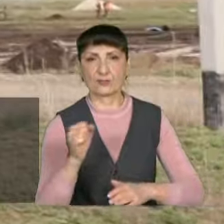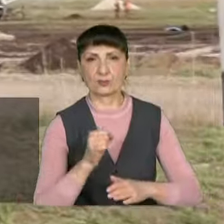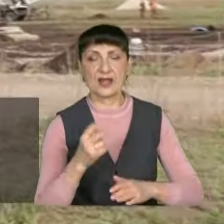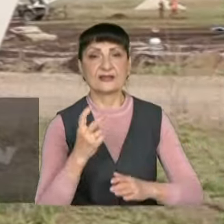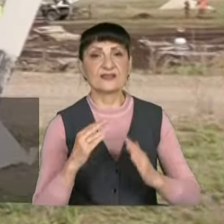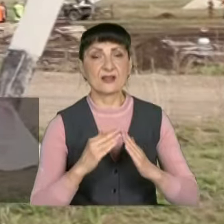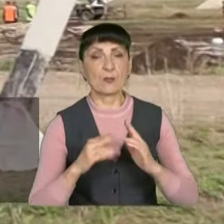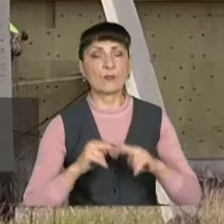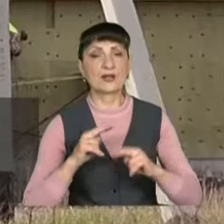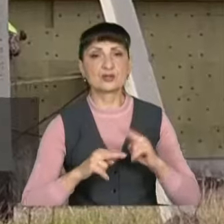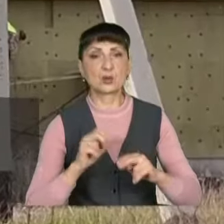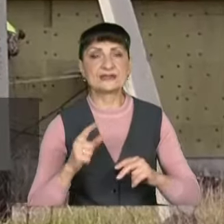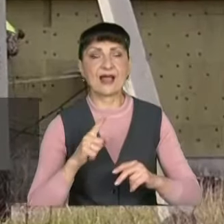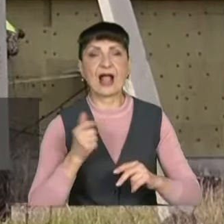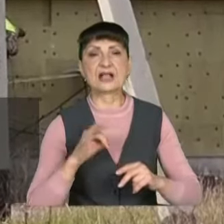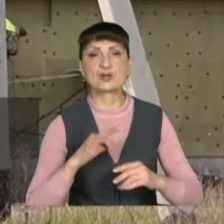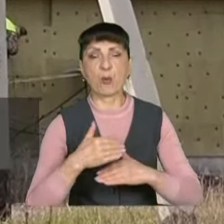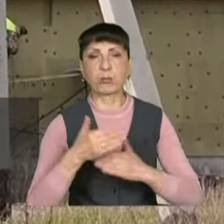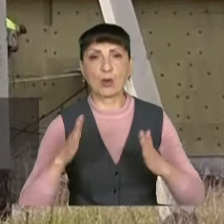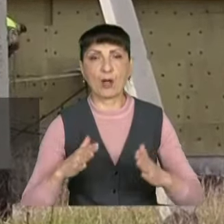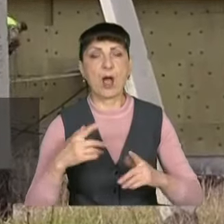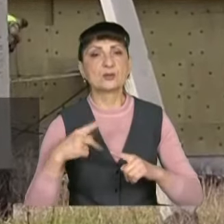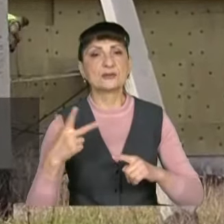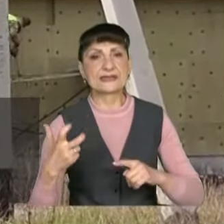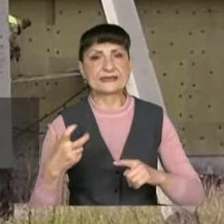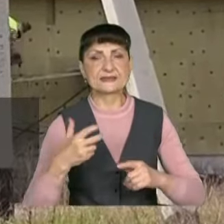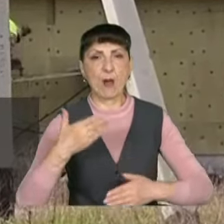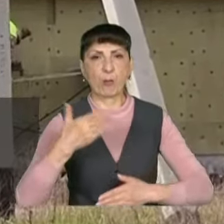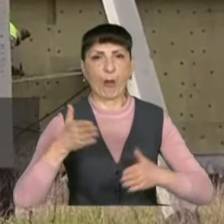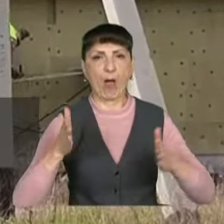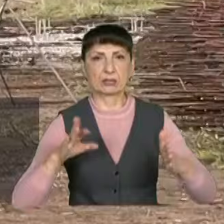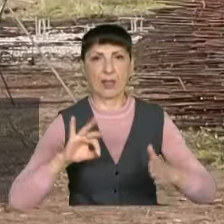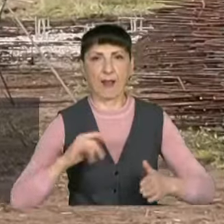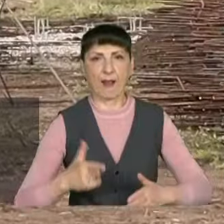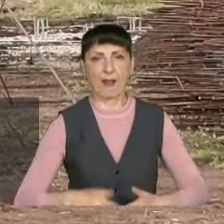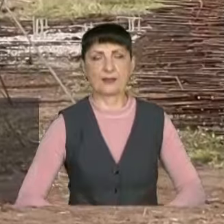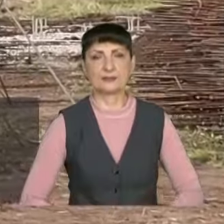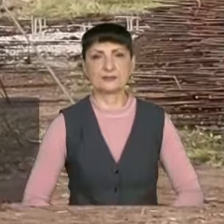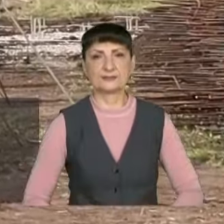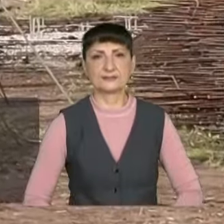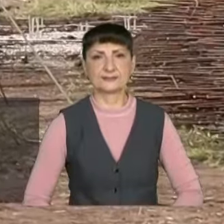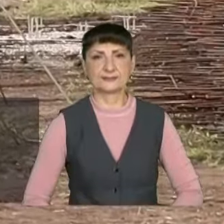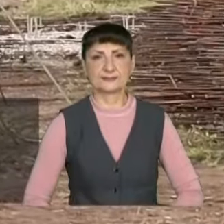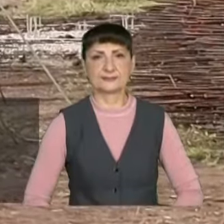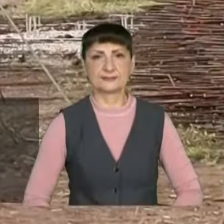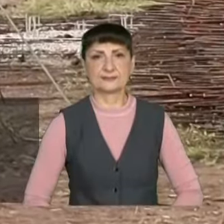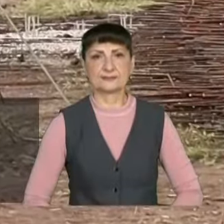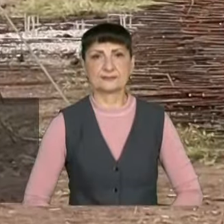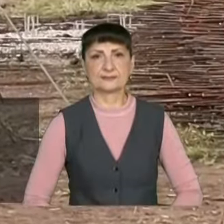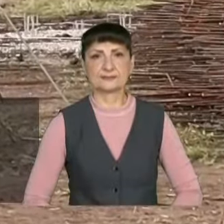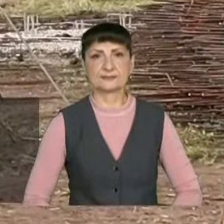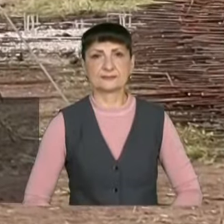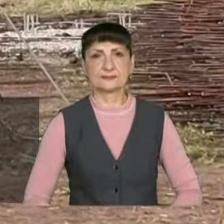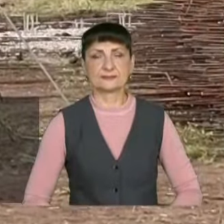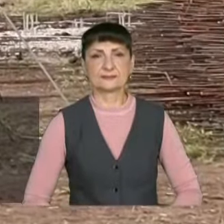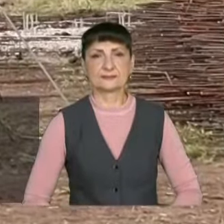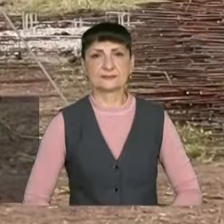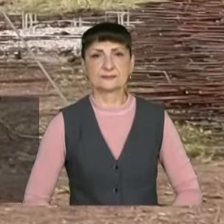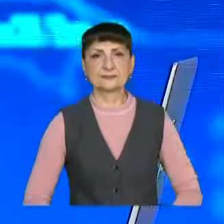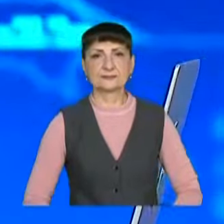домов построят из газоблоков, остальные 300 будут панельными. Нургуль Алина, Асар Ербулан, телеканал Алматы, Североказахстанская